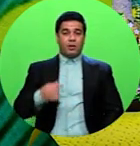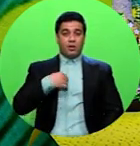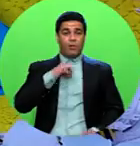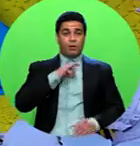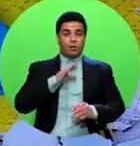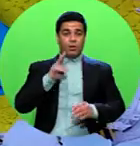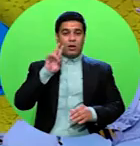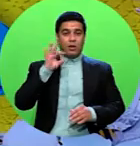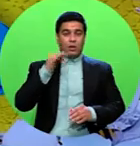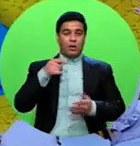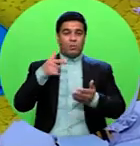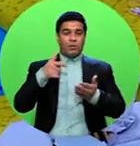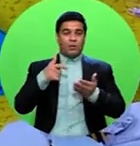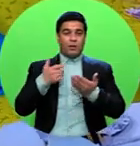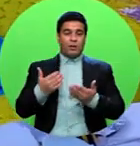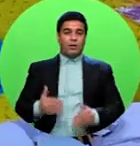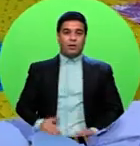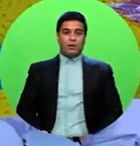клей-пистолетом.